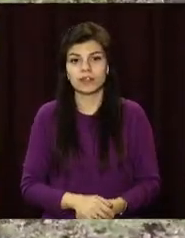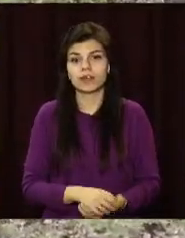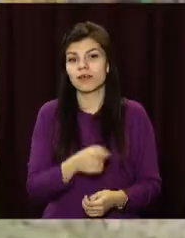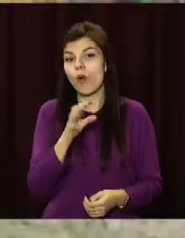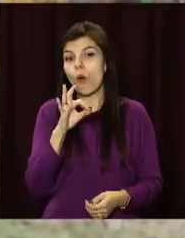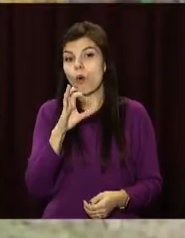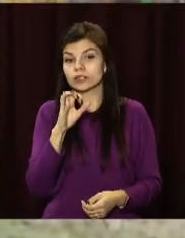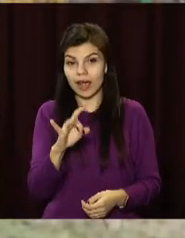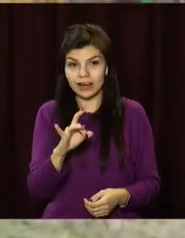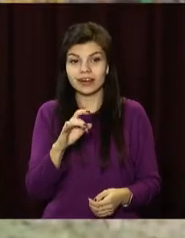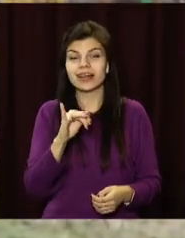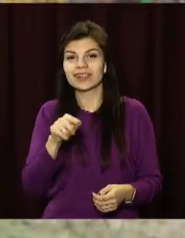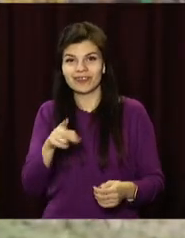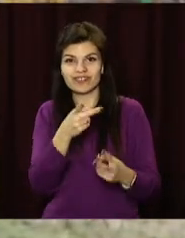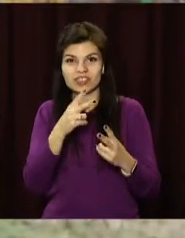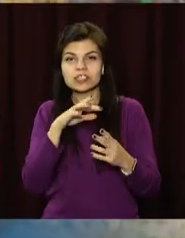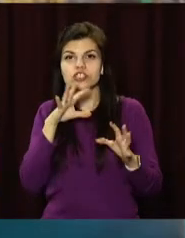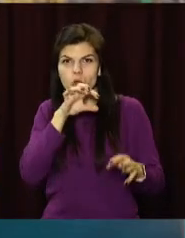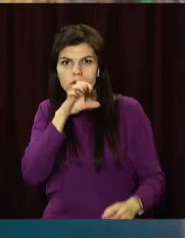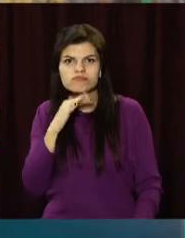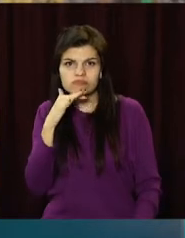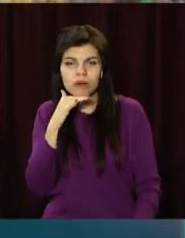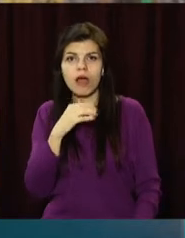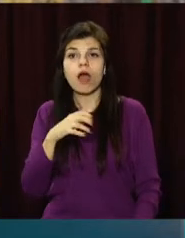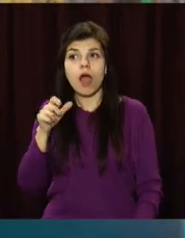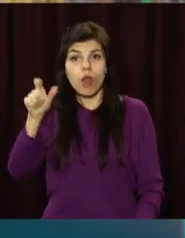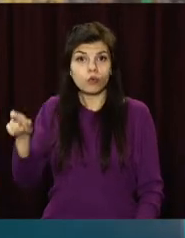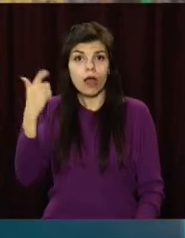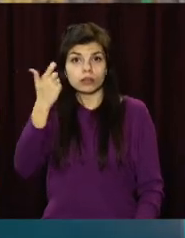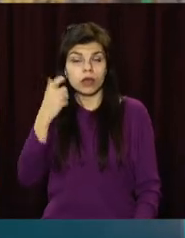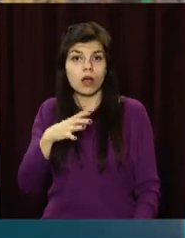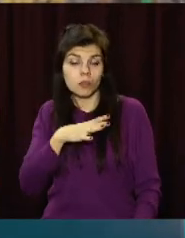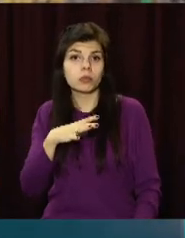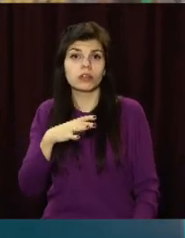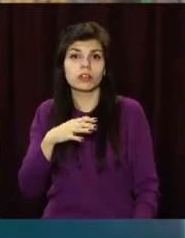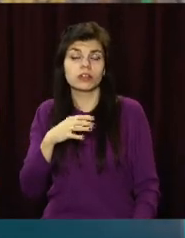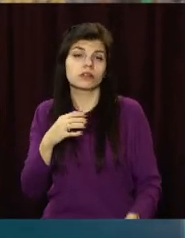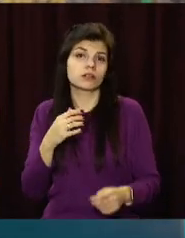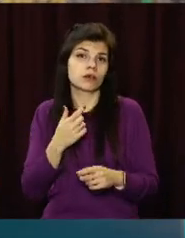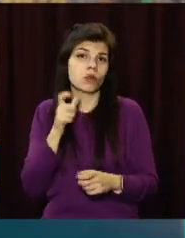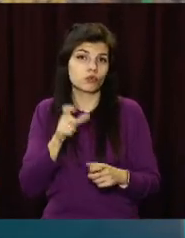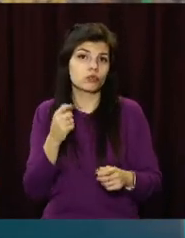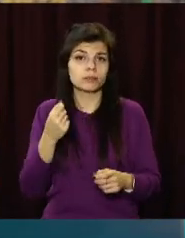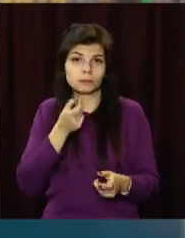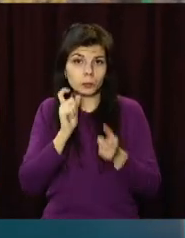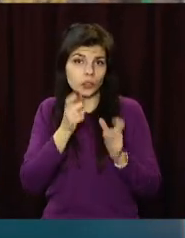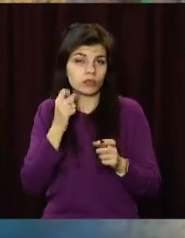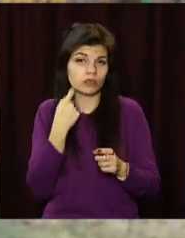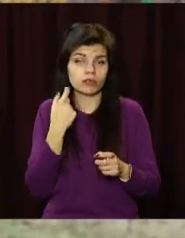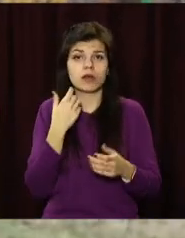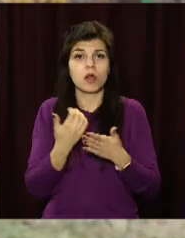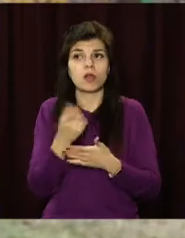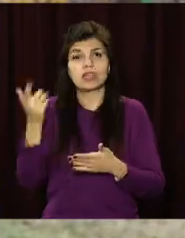забрані у п'ющих людей, які їх там здивались над ними, сусіди неоднократно обращались. Патріка взагалі привели,